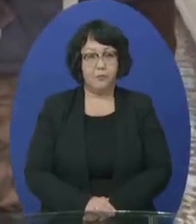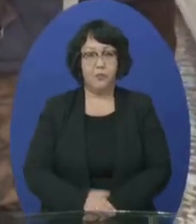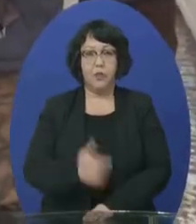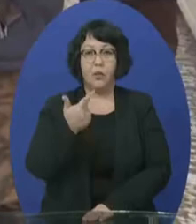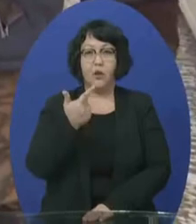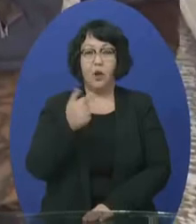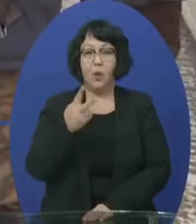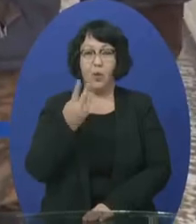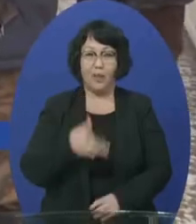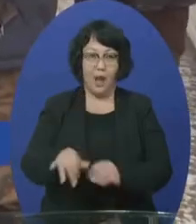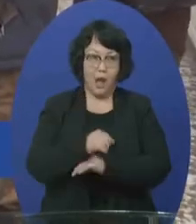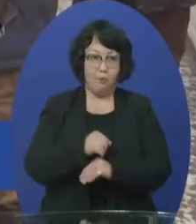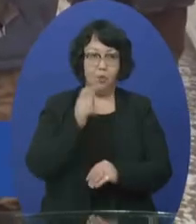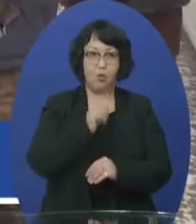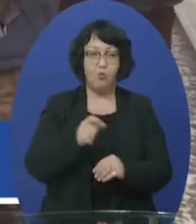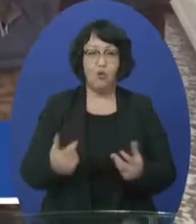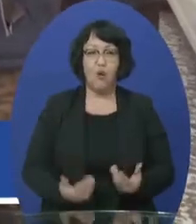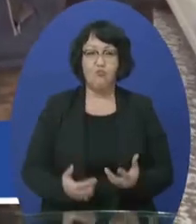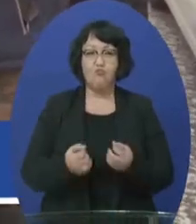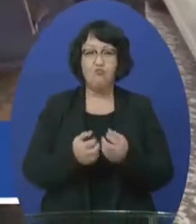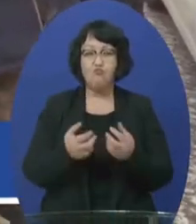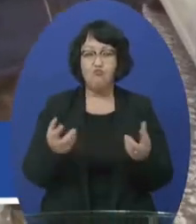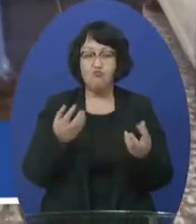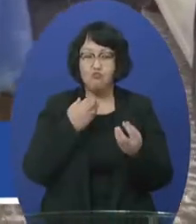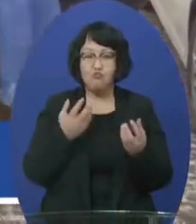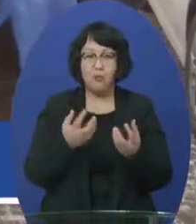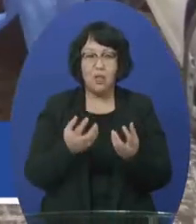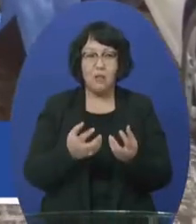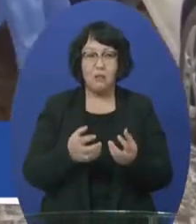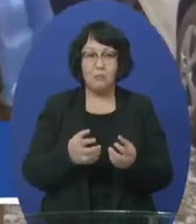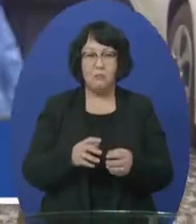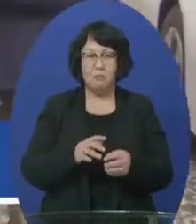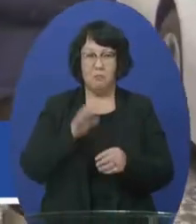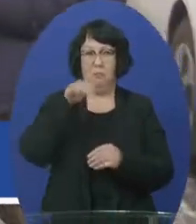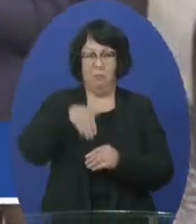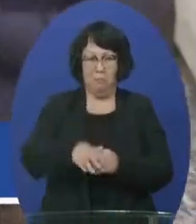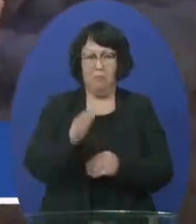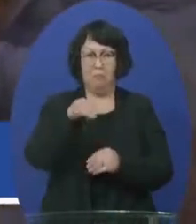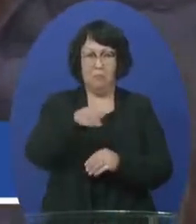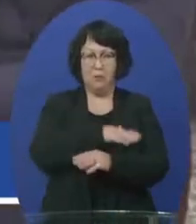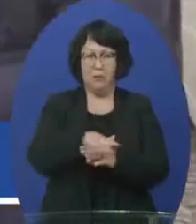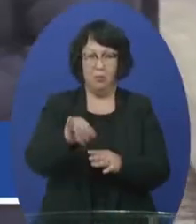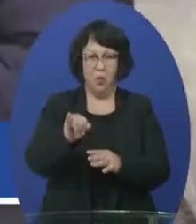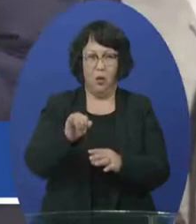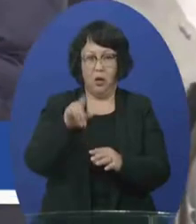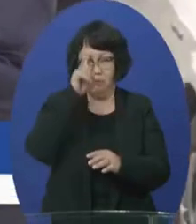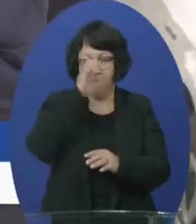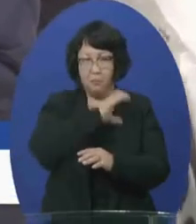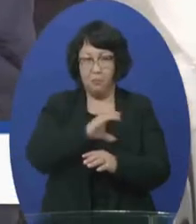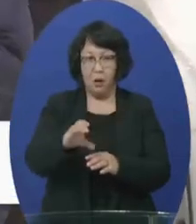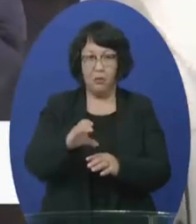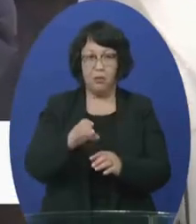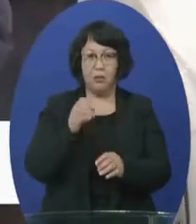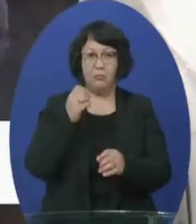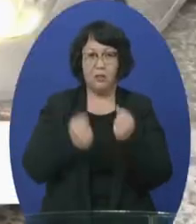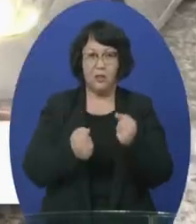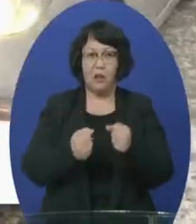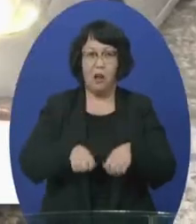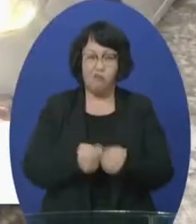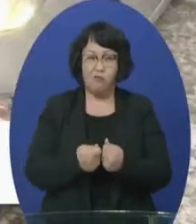Говь-Алтай аймаг хүн амын нэвтрэл багтай. Бартаа саадагтай хол замд их явдгаас эмнэлгийн машин хугацаанаас өмнө эвдэрч муудах нь их байдаг